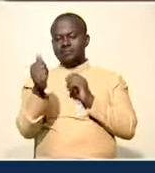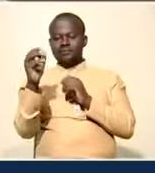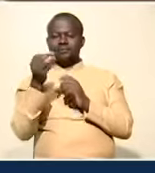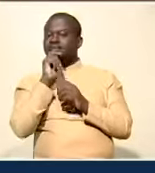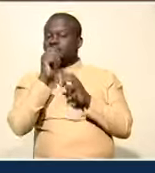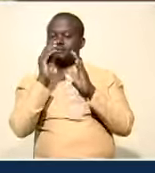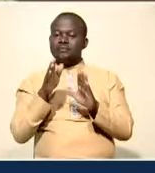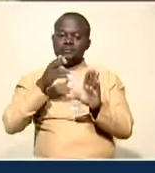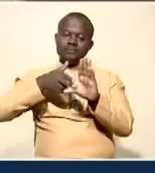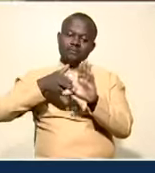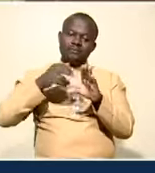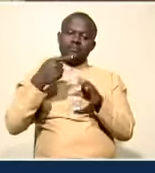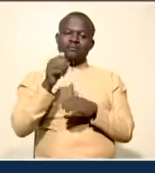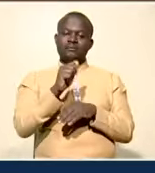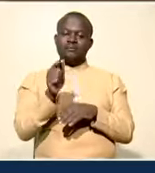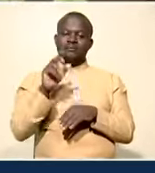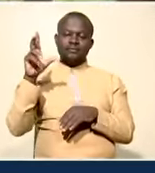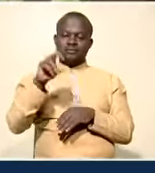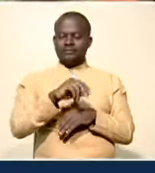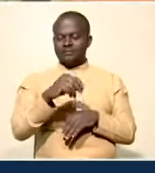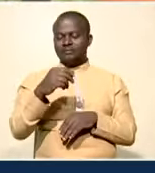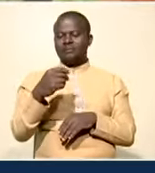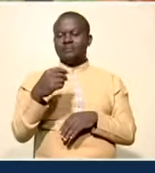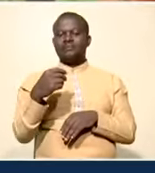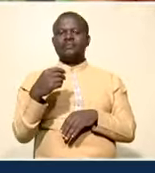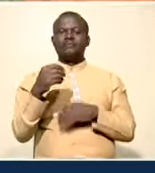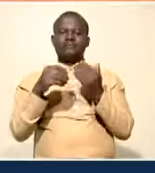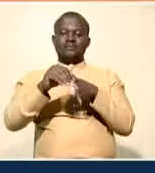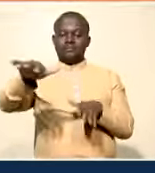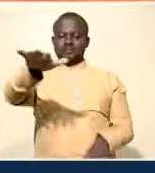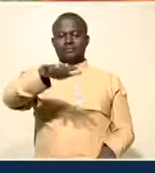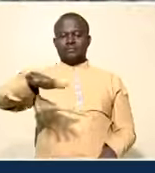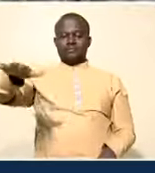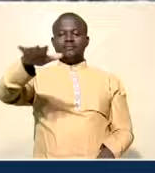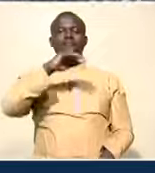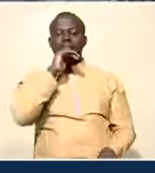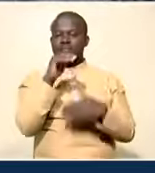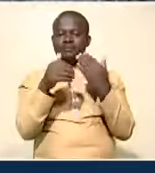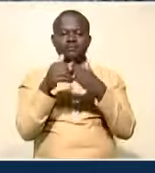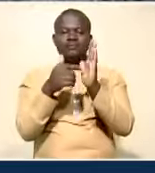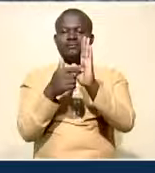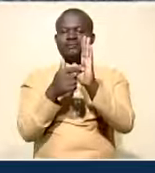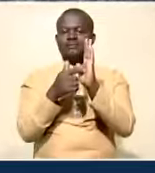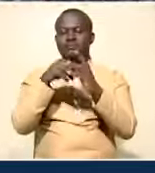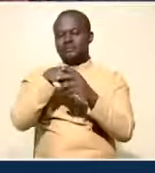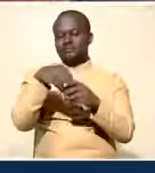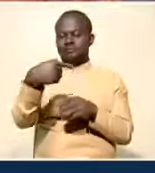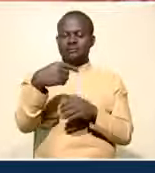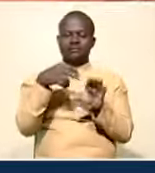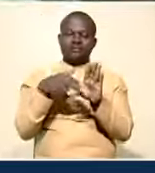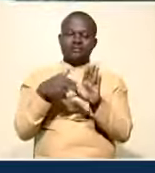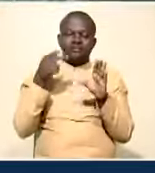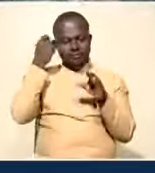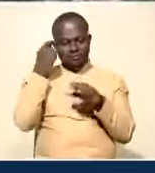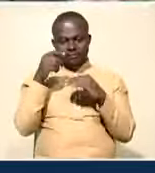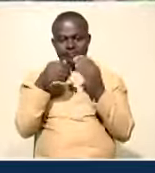bavuga bya petrol na gaz ya petrol ni muri ria zone na indices za oil nyinshi ziriho donc